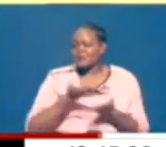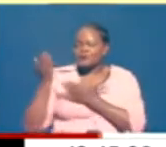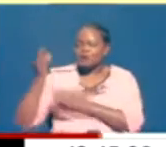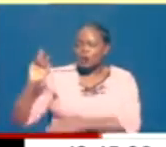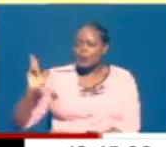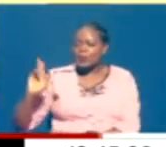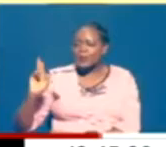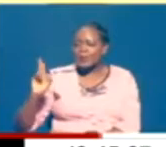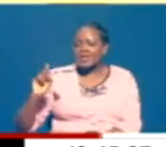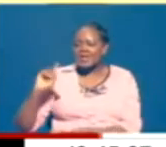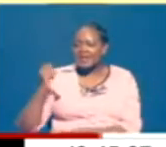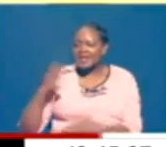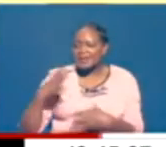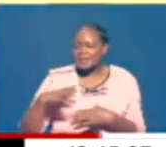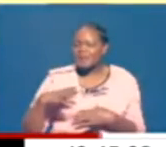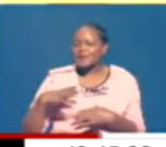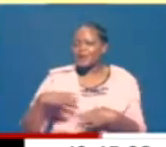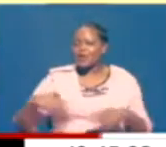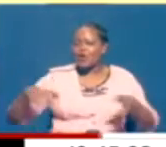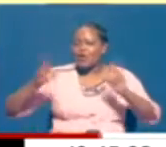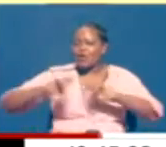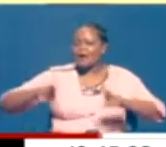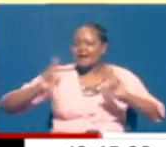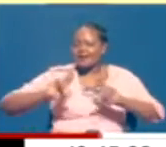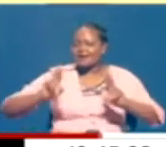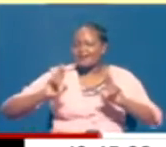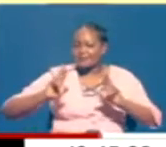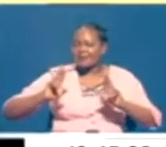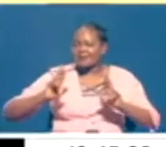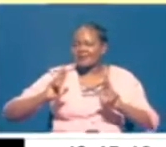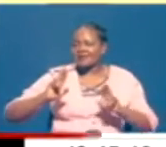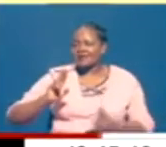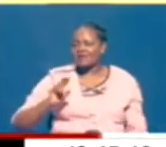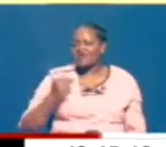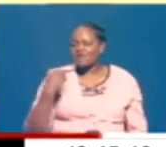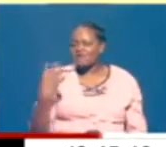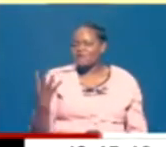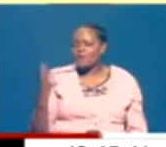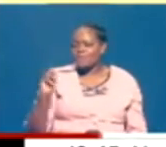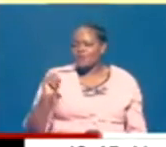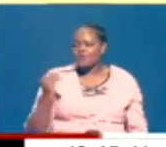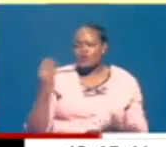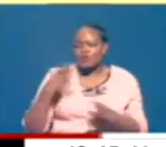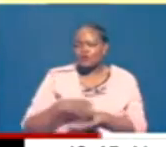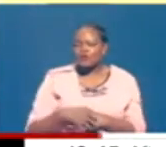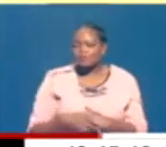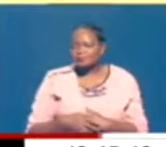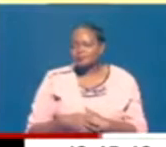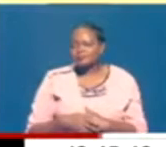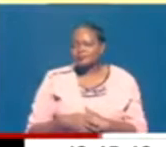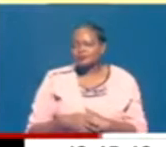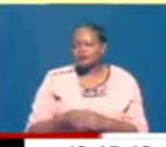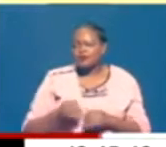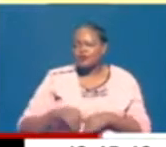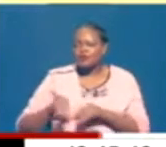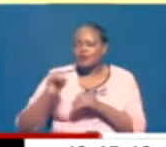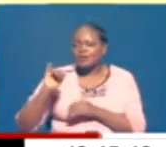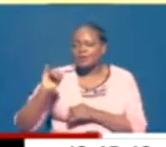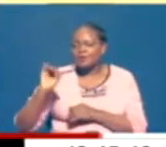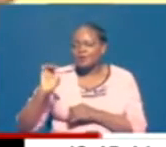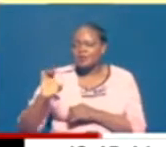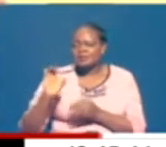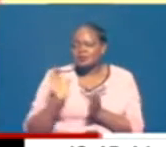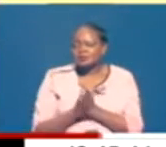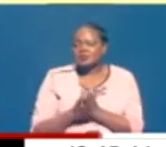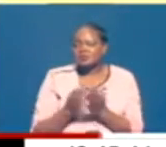Wa Kenya tayari milioni 4 zaidi kulingana na IBC na kulingana